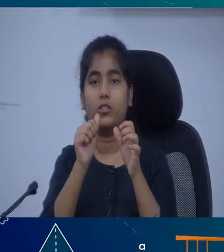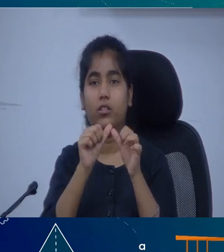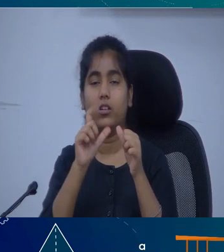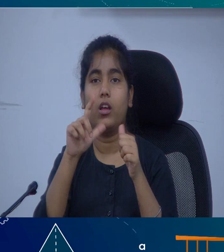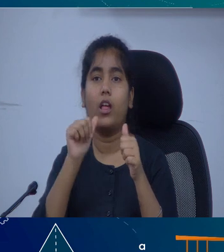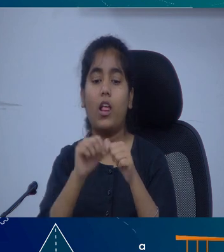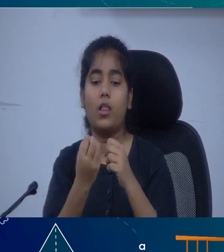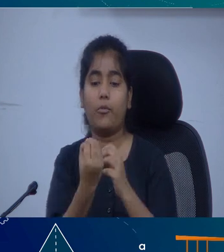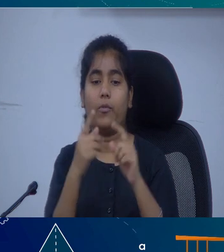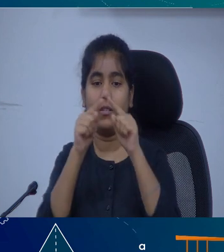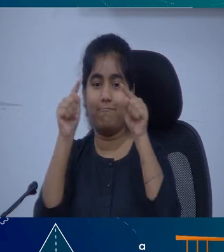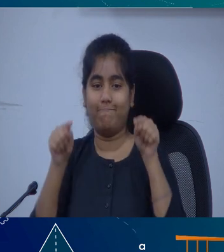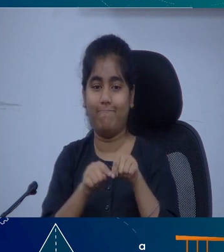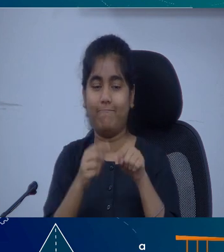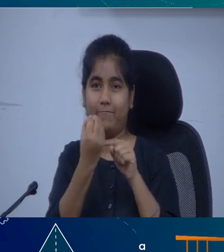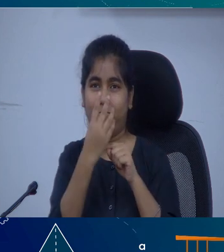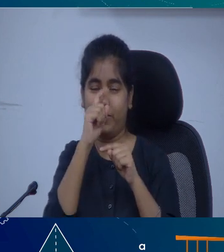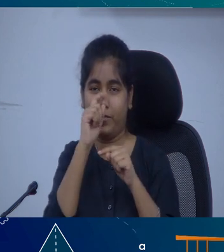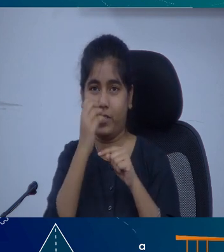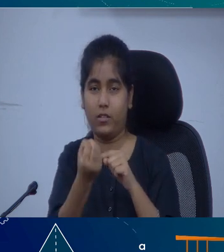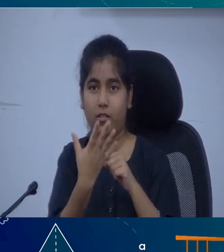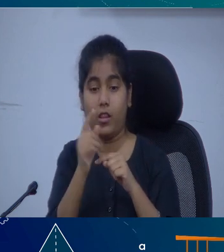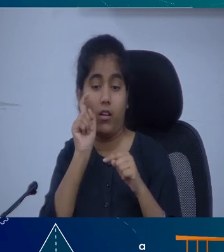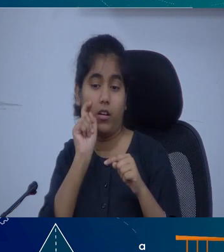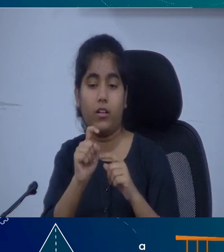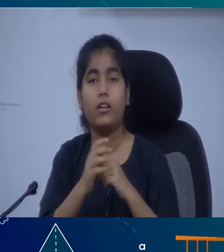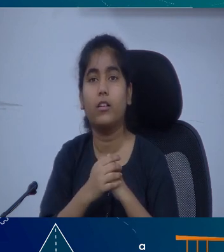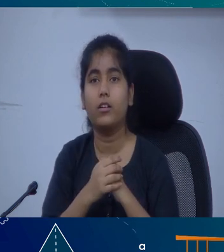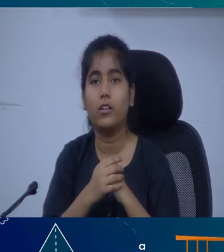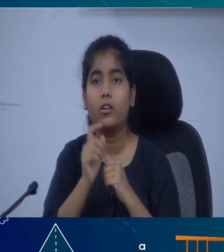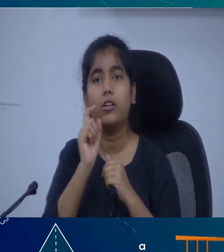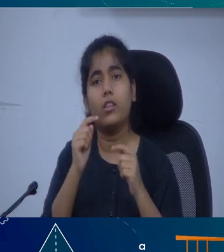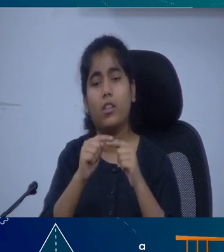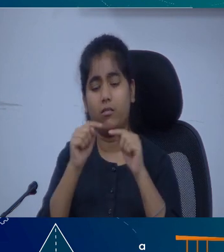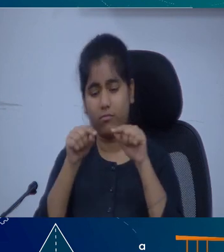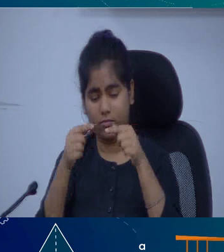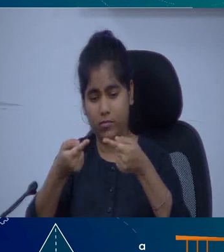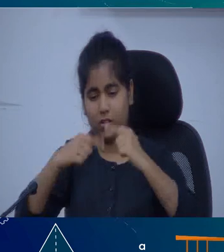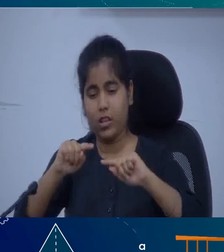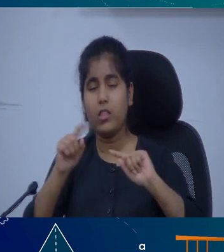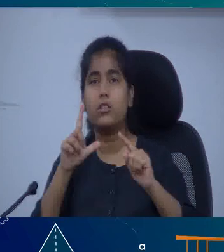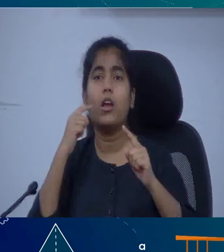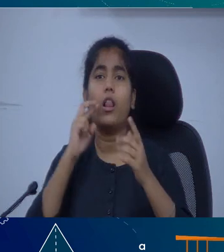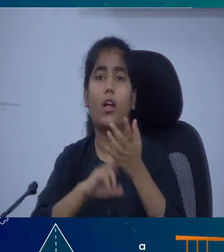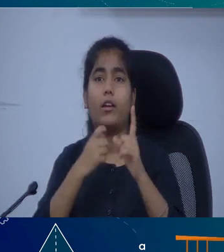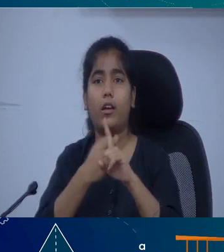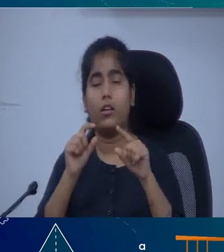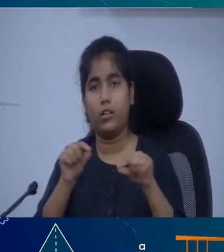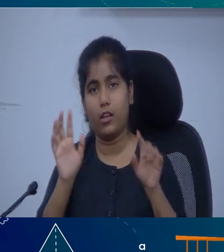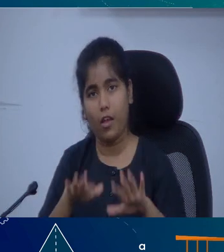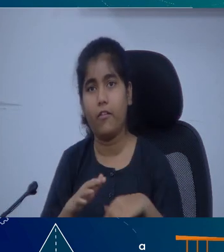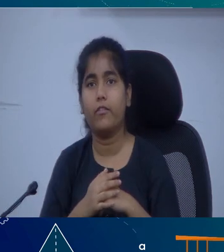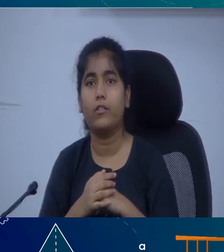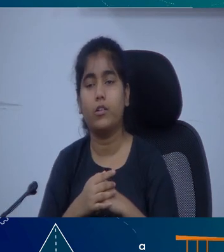रंग से. आप देख रहे हैं ई पाठशाला के ऊपर नीले रंग का एक चौकोर बनाया हुआ है. आपको यहाँ क्लिक करना है. जब आप